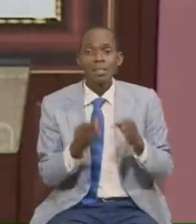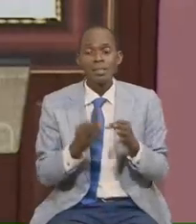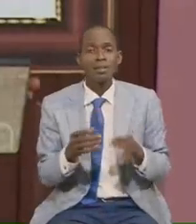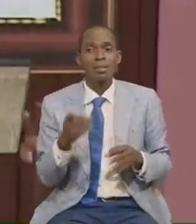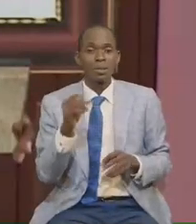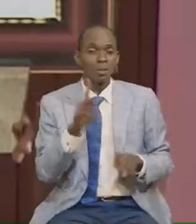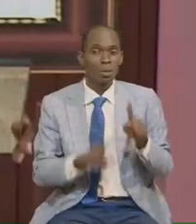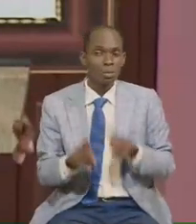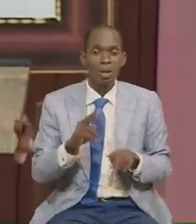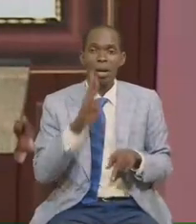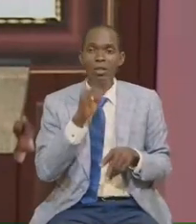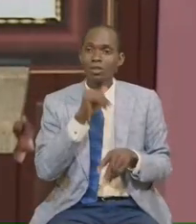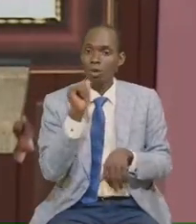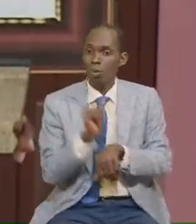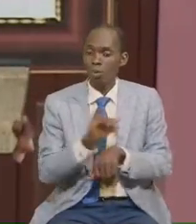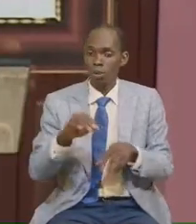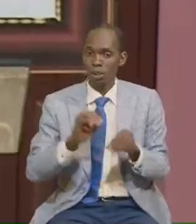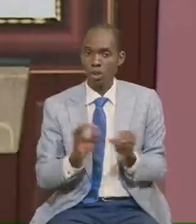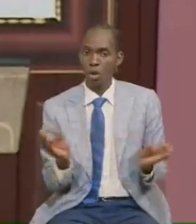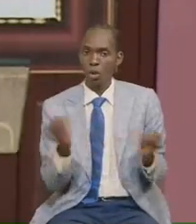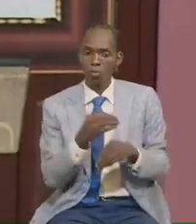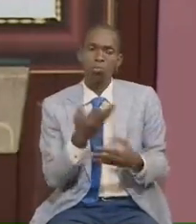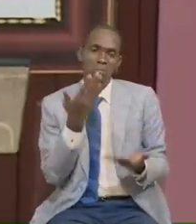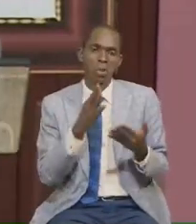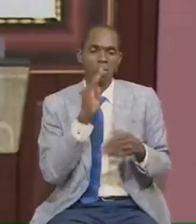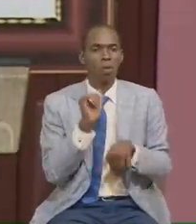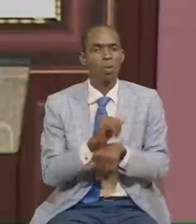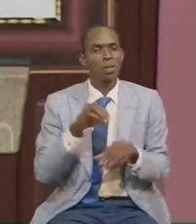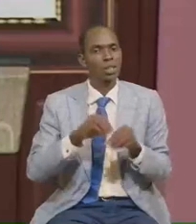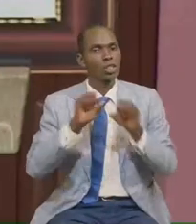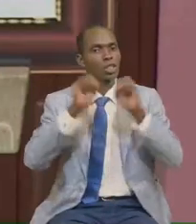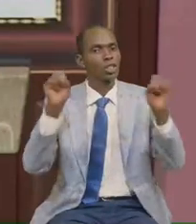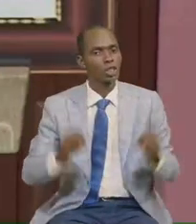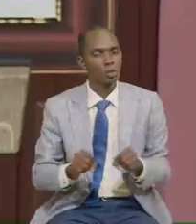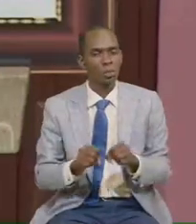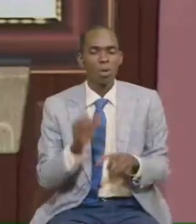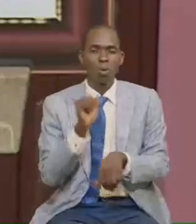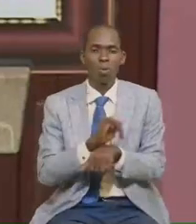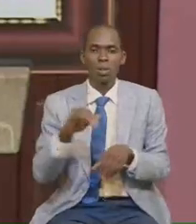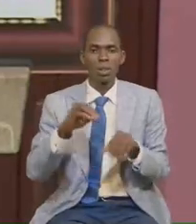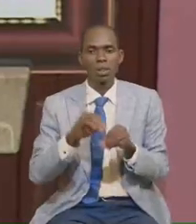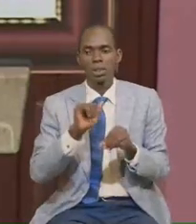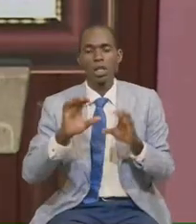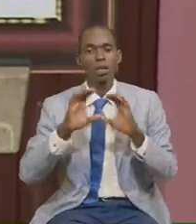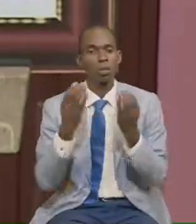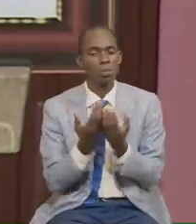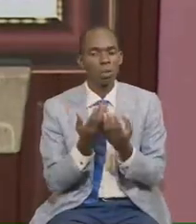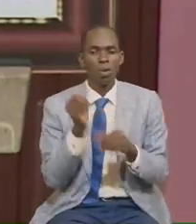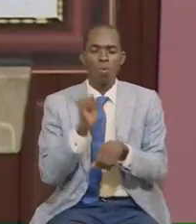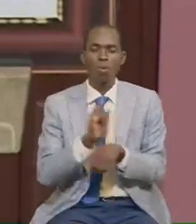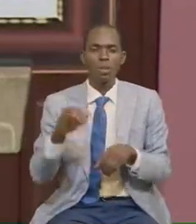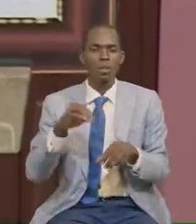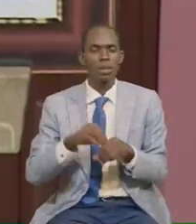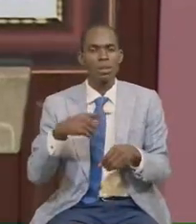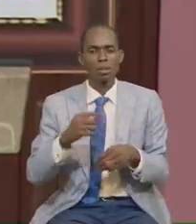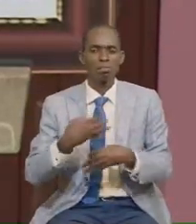ils travaillent dans une boutique. Ils travaillent dans une société. Ils travaillent dans une usine. Ils travaillent quelque